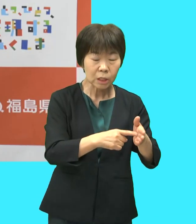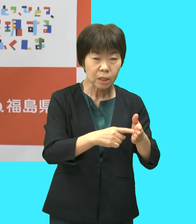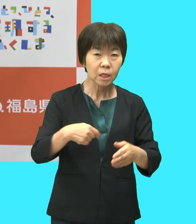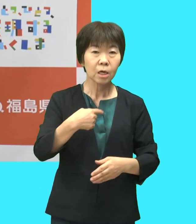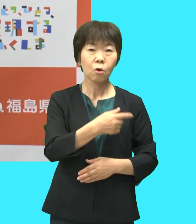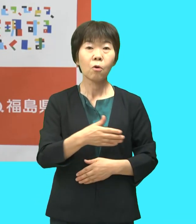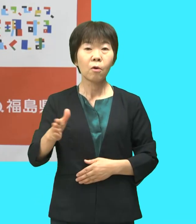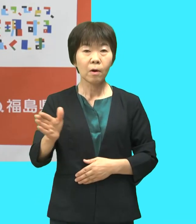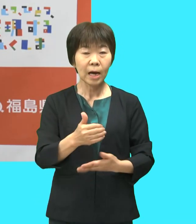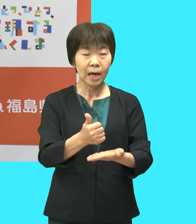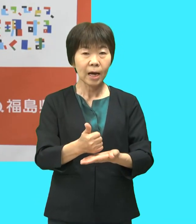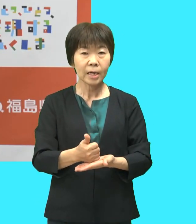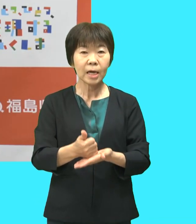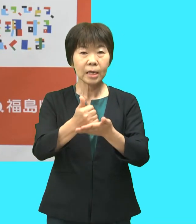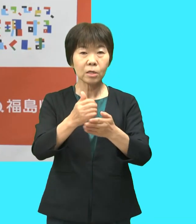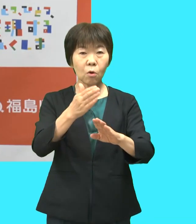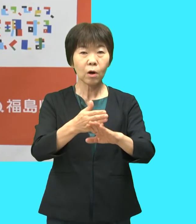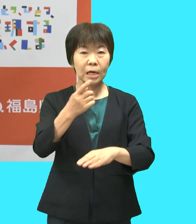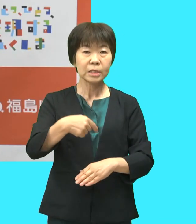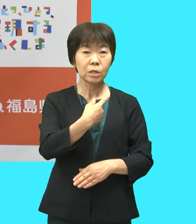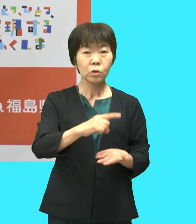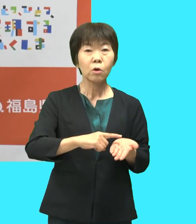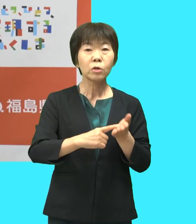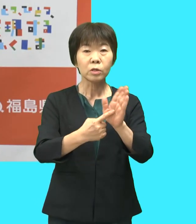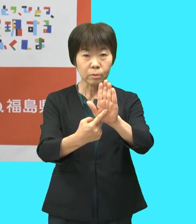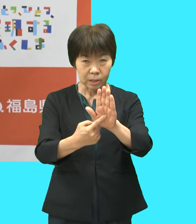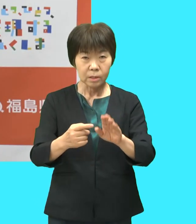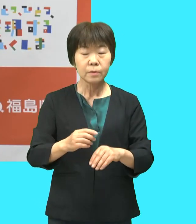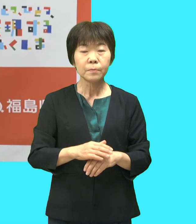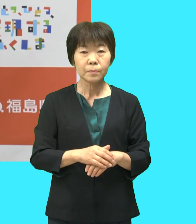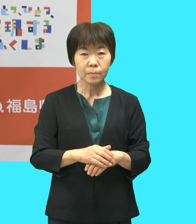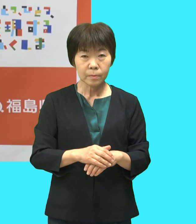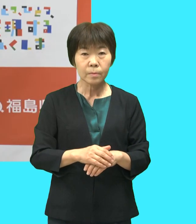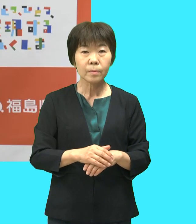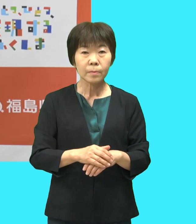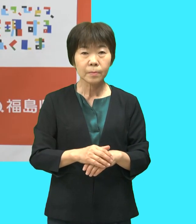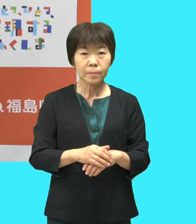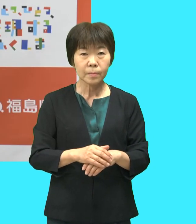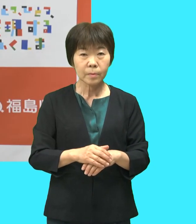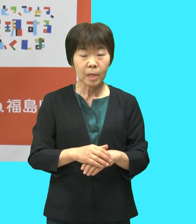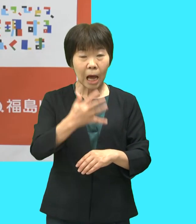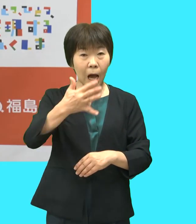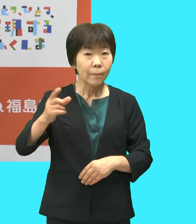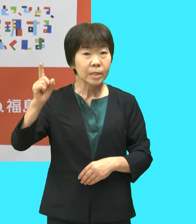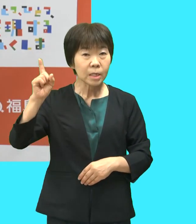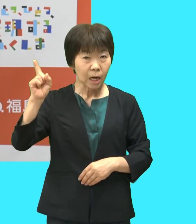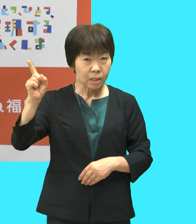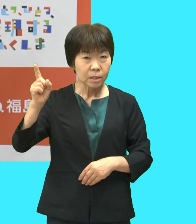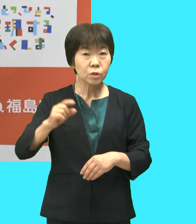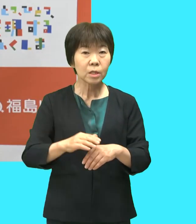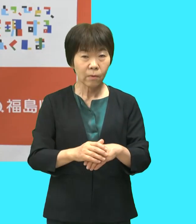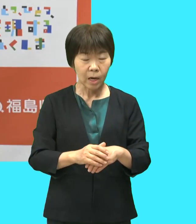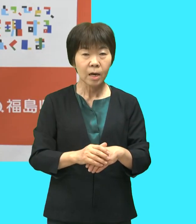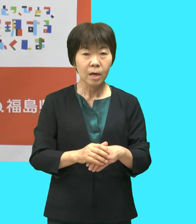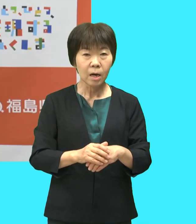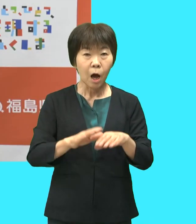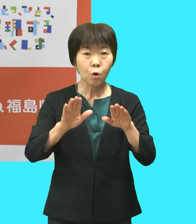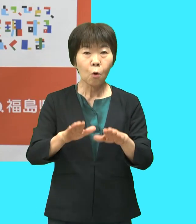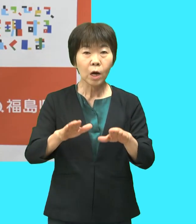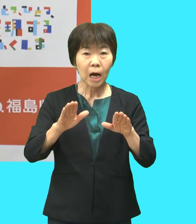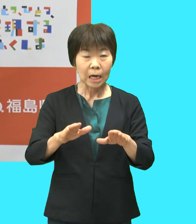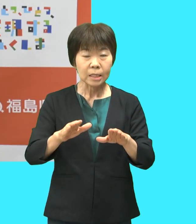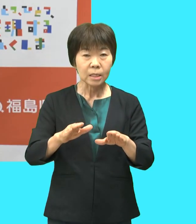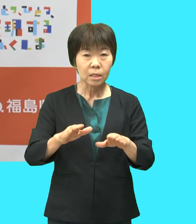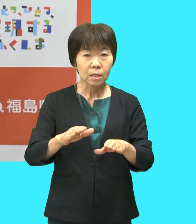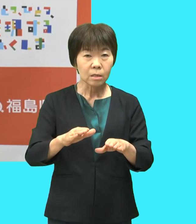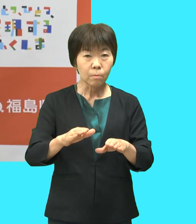から敬意と感謝の意を表します。そしてアメリカについてでありますが、今回大き